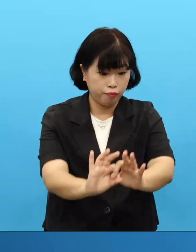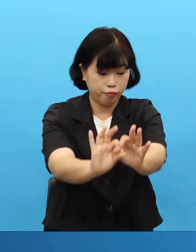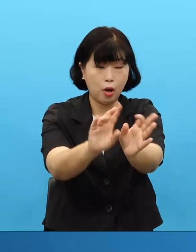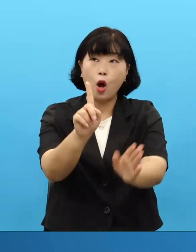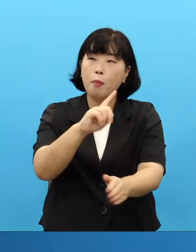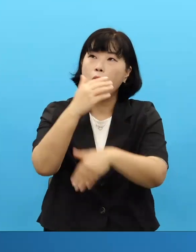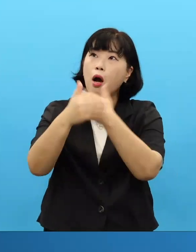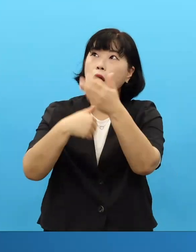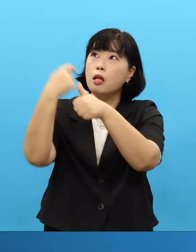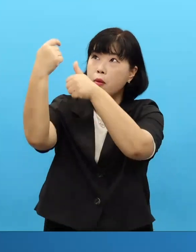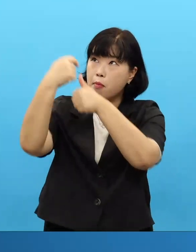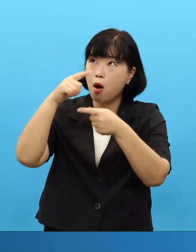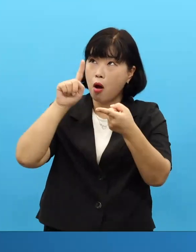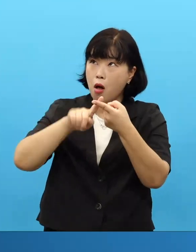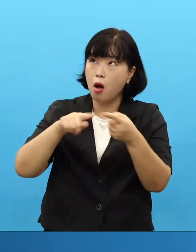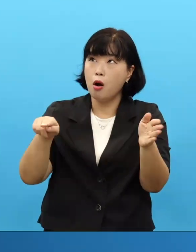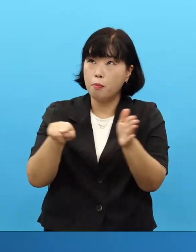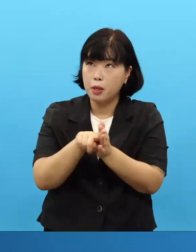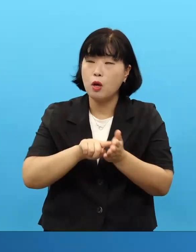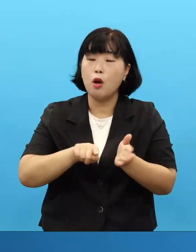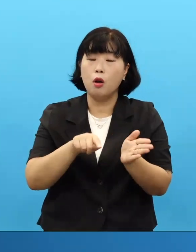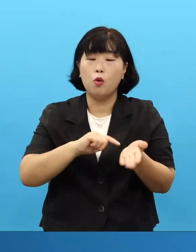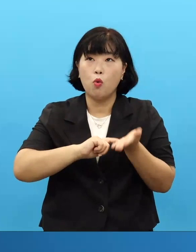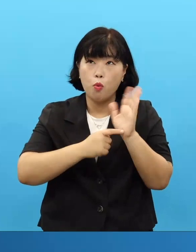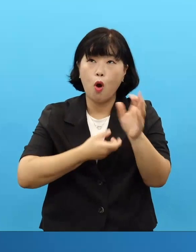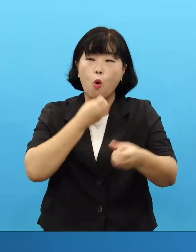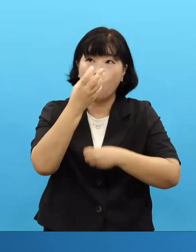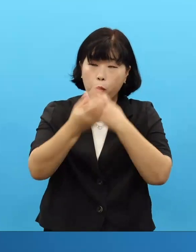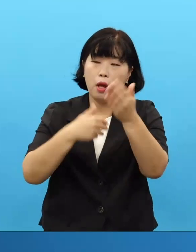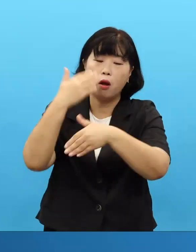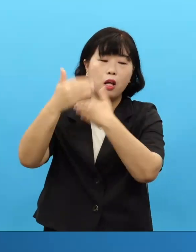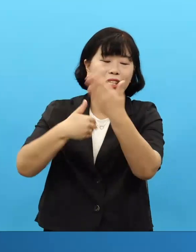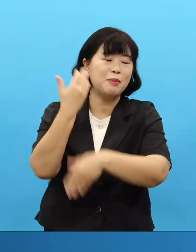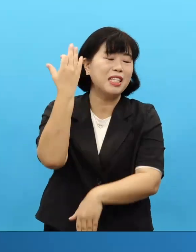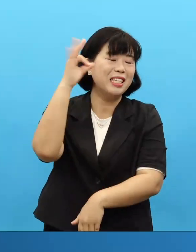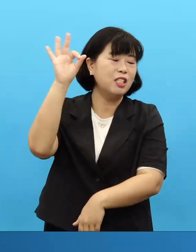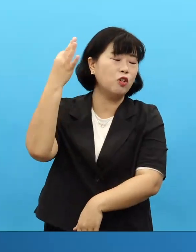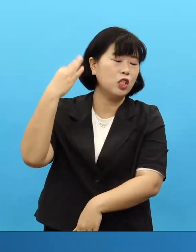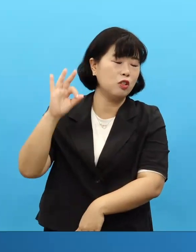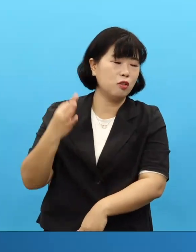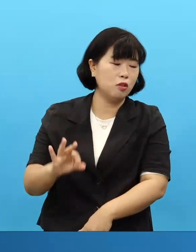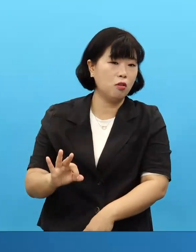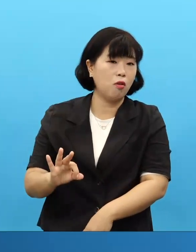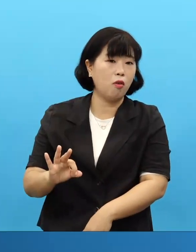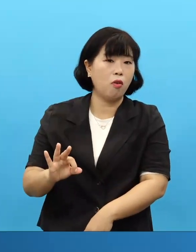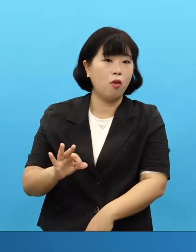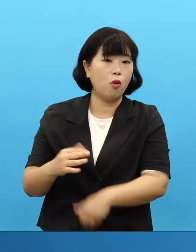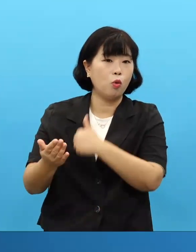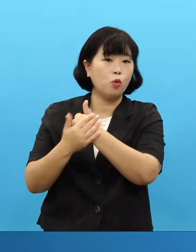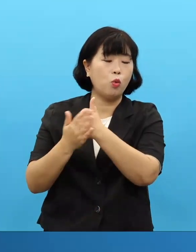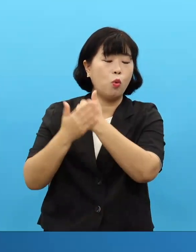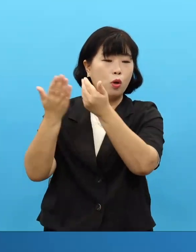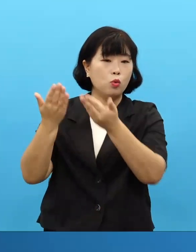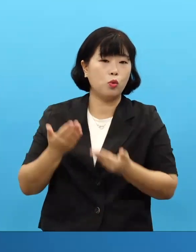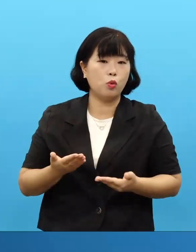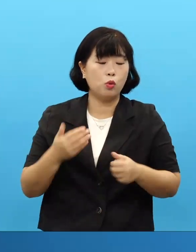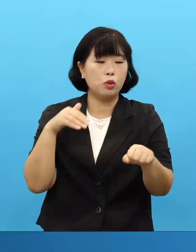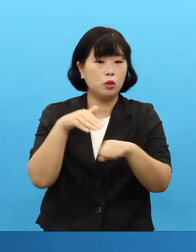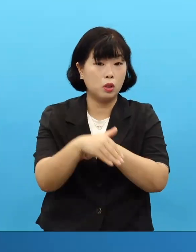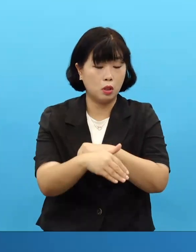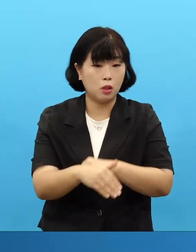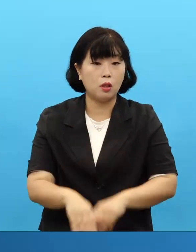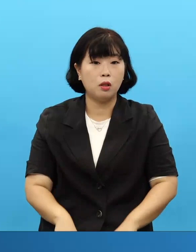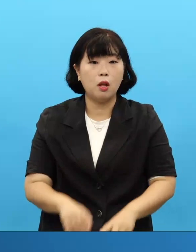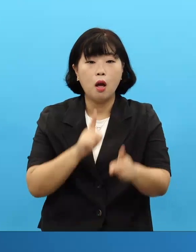것도 괜찮아요. 질문 계속해야 돼요. And perhaps it's all the better for you not to do anything unless you come to the answer. Continue to ask these questions.